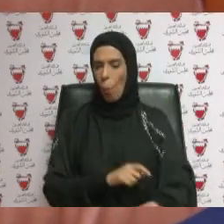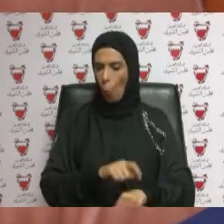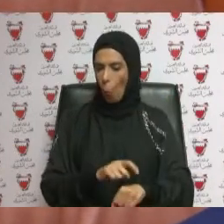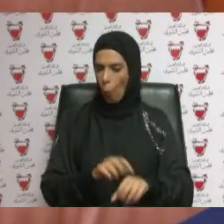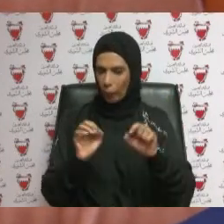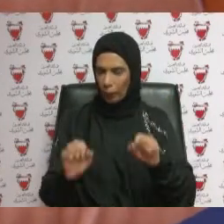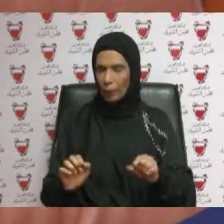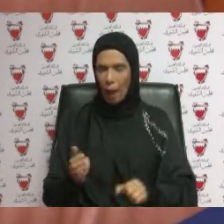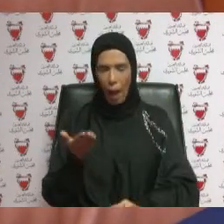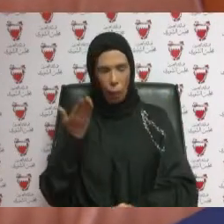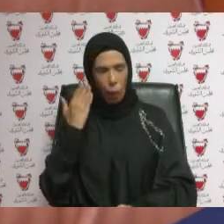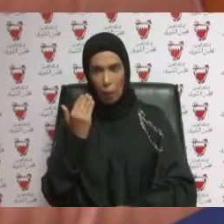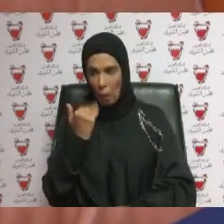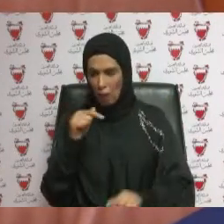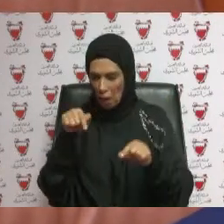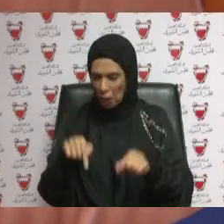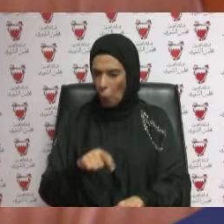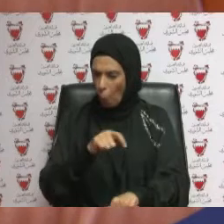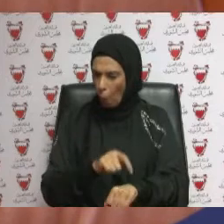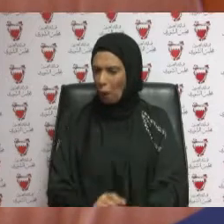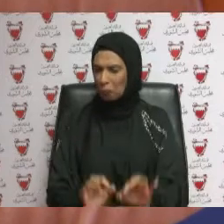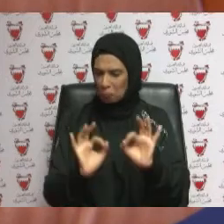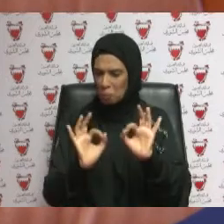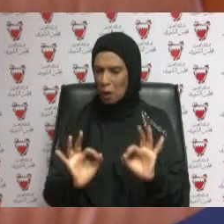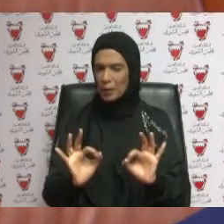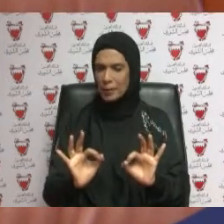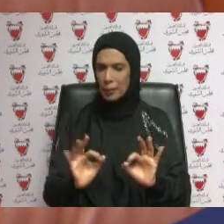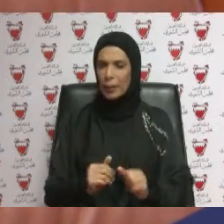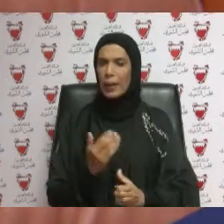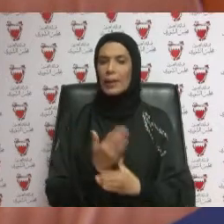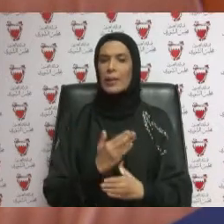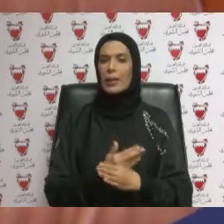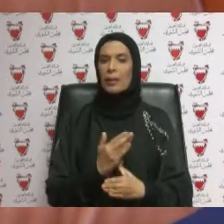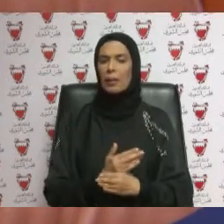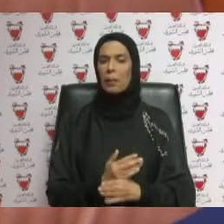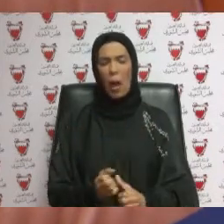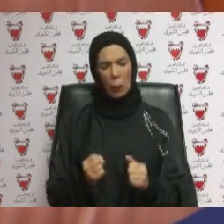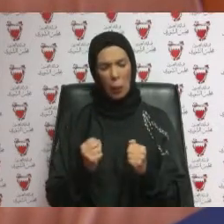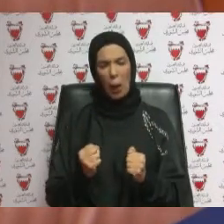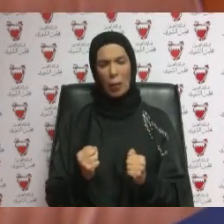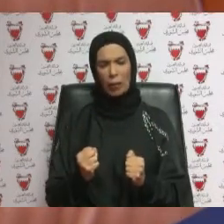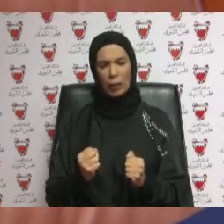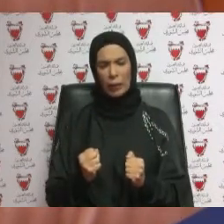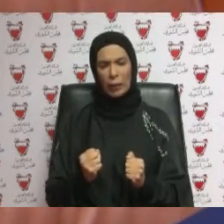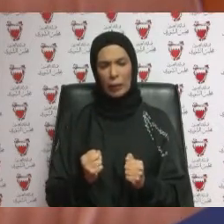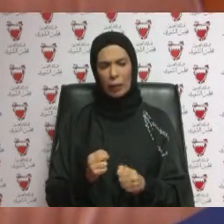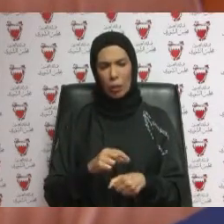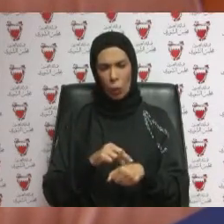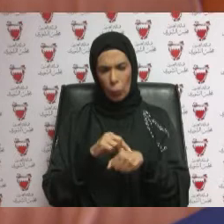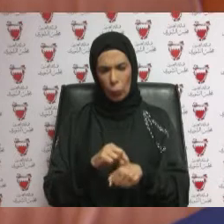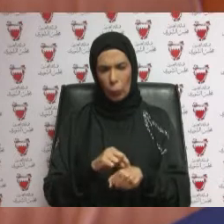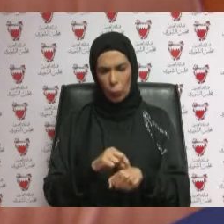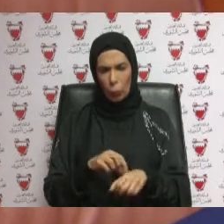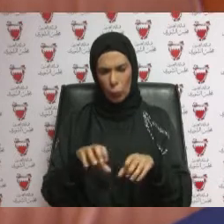إحنا فقدناه من زمان، والسبب أن إحنا نعاني الكثافة اللي صايرة السكانية